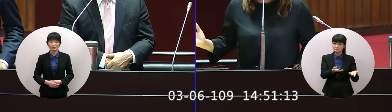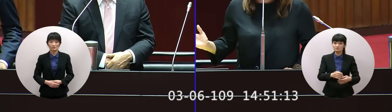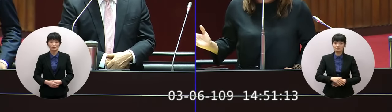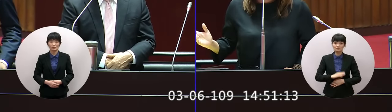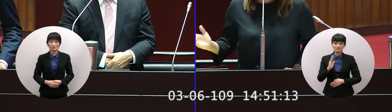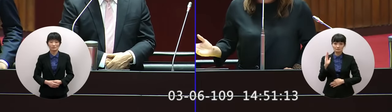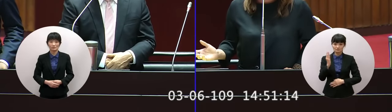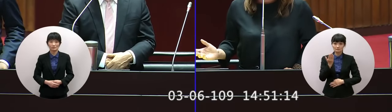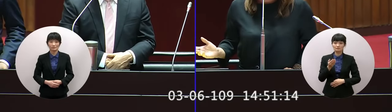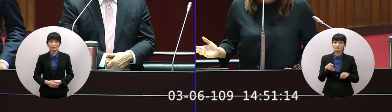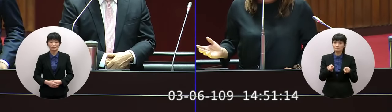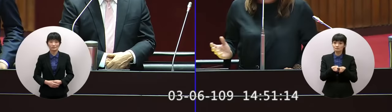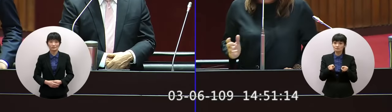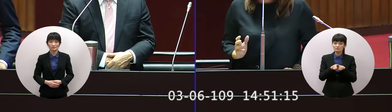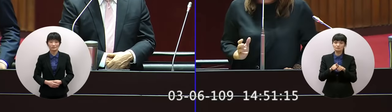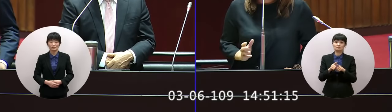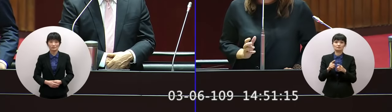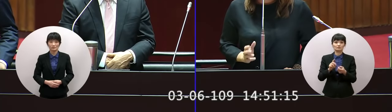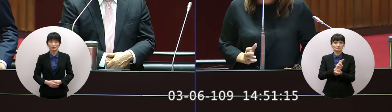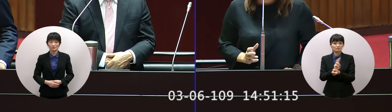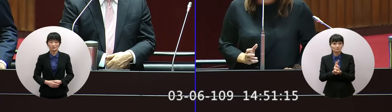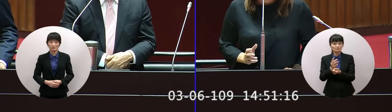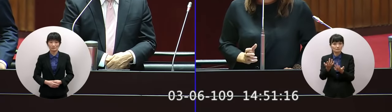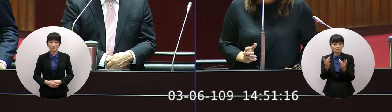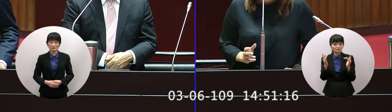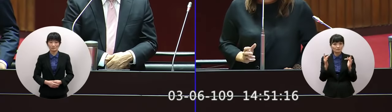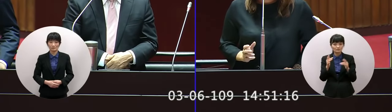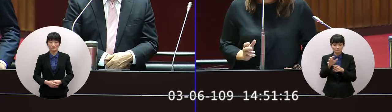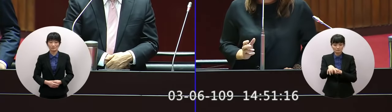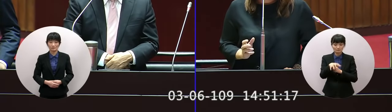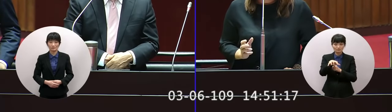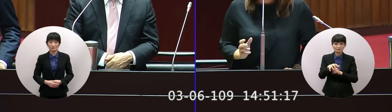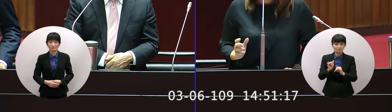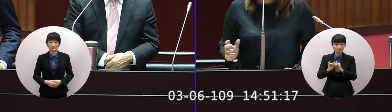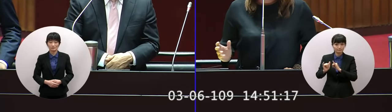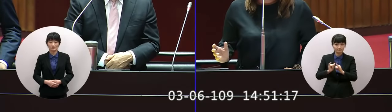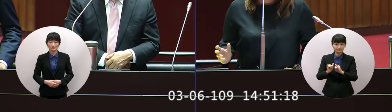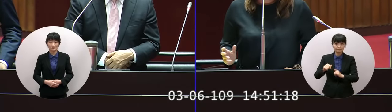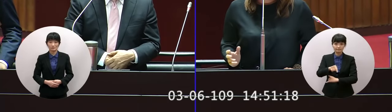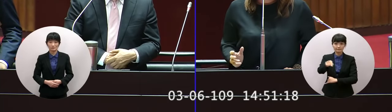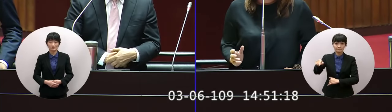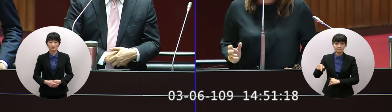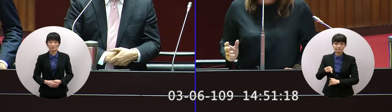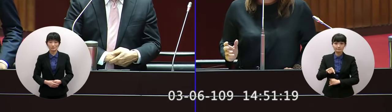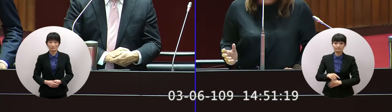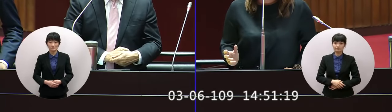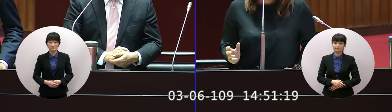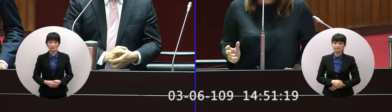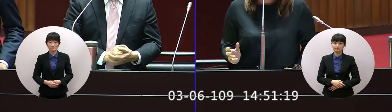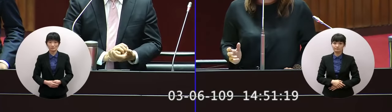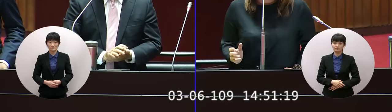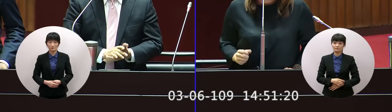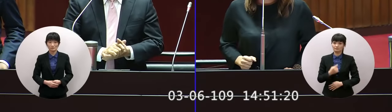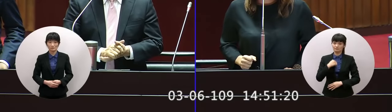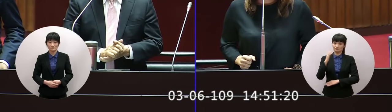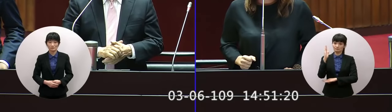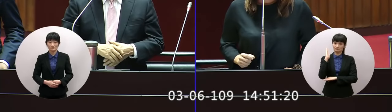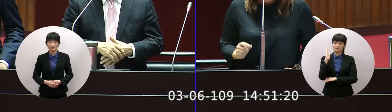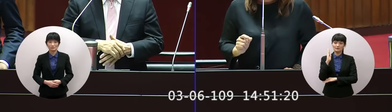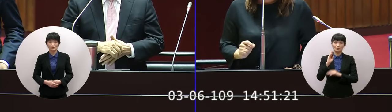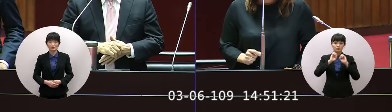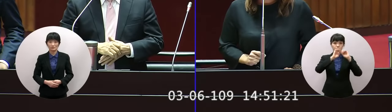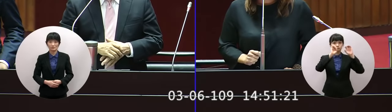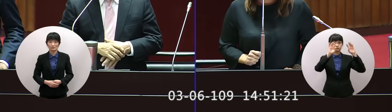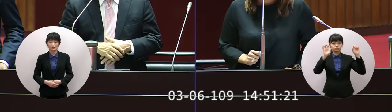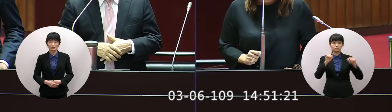我们一般的林农，我们一般的农民，其实他们大家我尤其我们政府一直在讲居住正